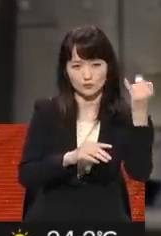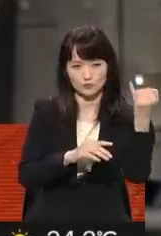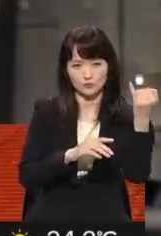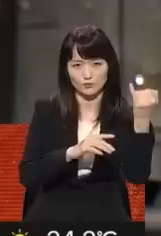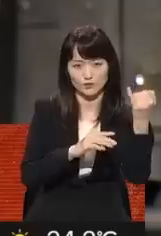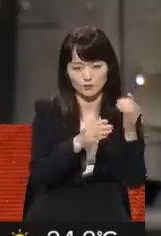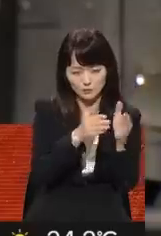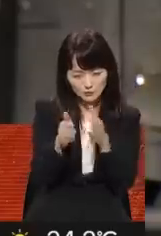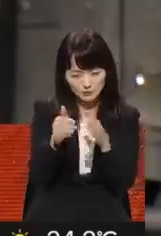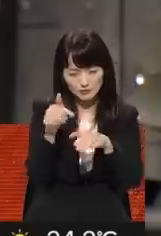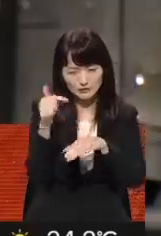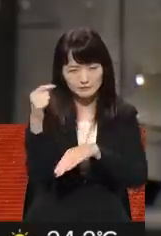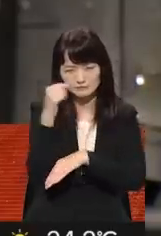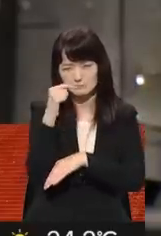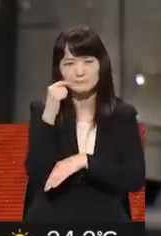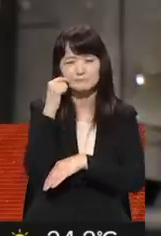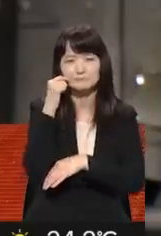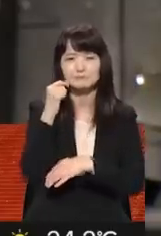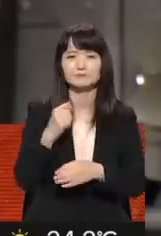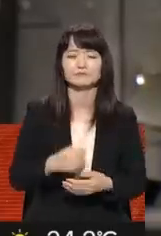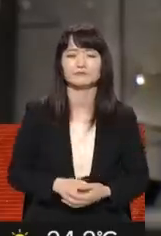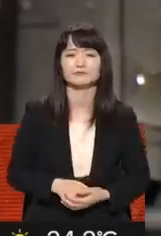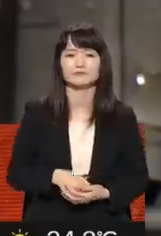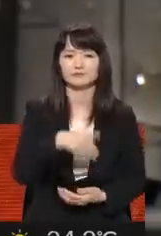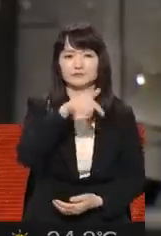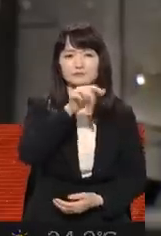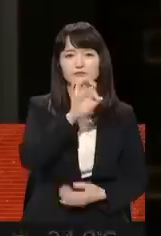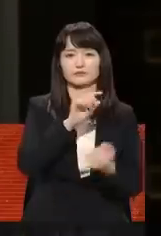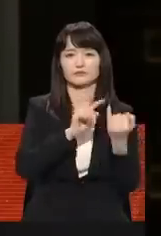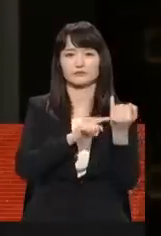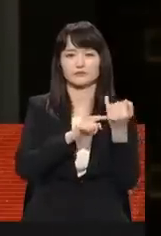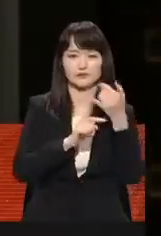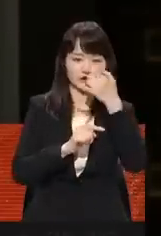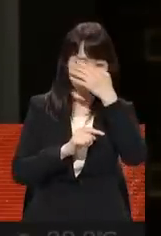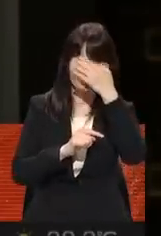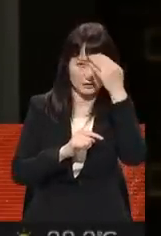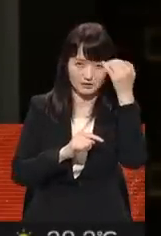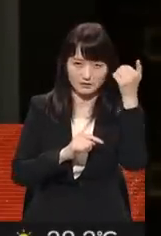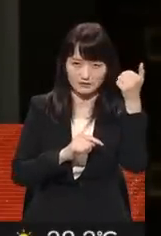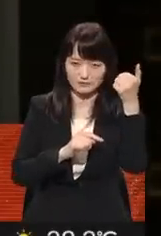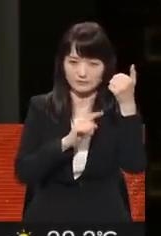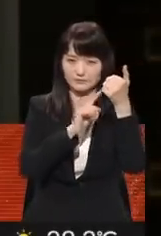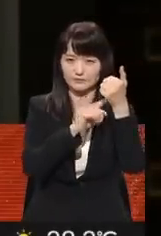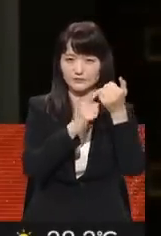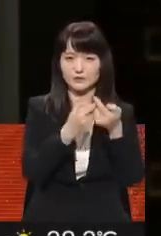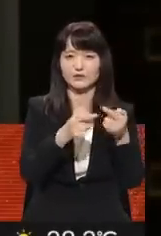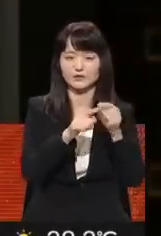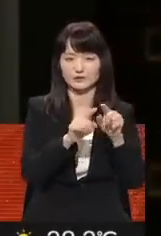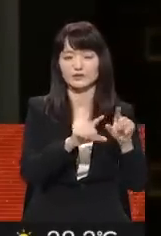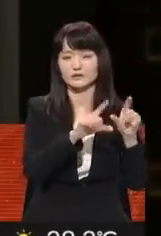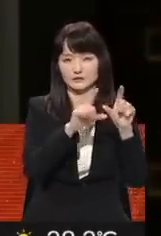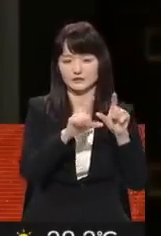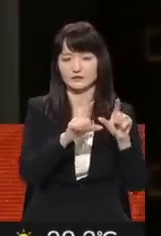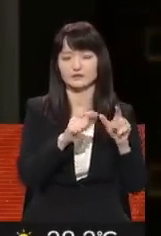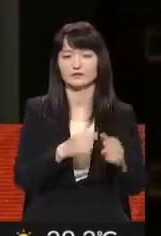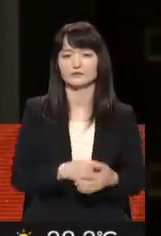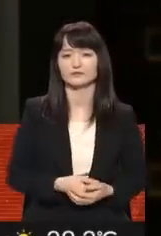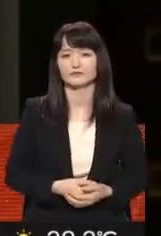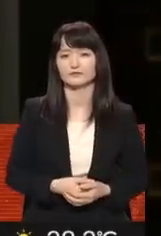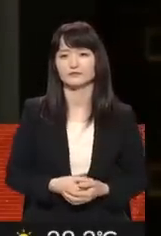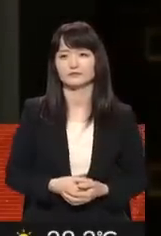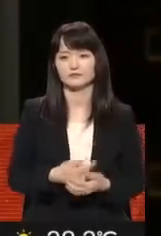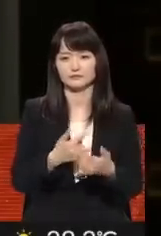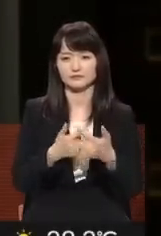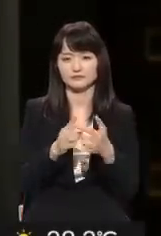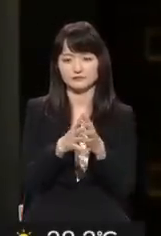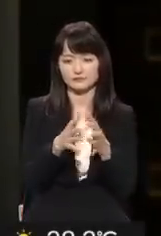못했던 거죠. 예. 자, 정유정의 할아버지. 그러니까 정유정이 이제 할아버지와 함께 살았다 이런 얘기가 있었잖아요. 네, 부산의